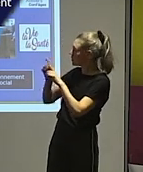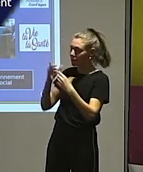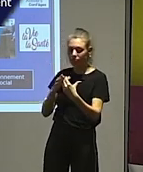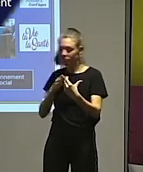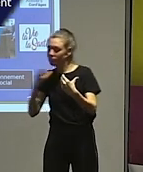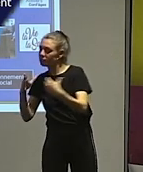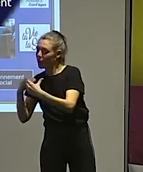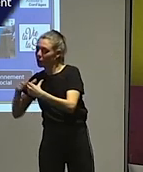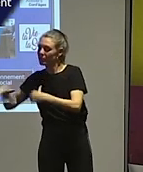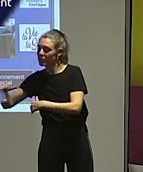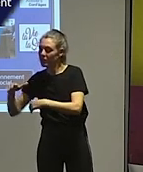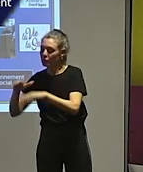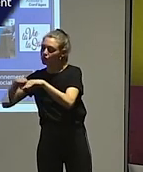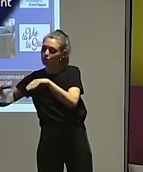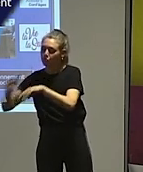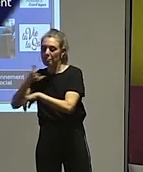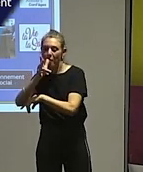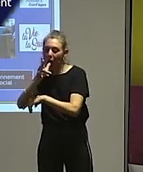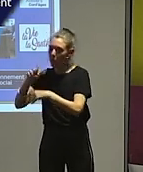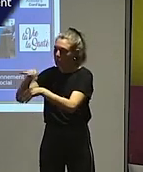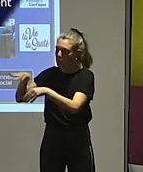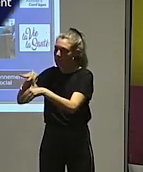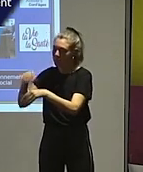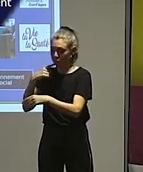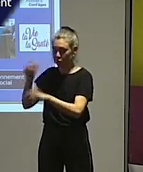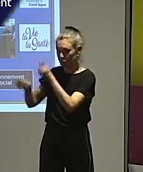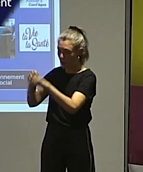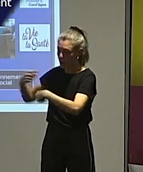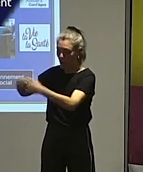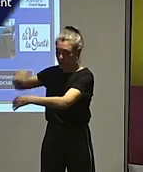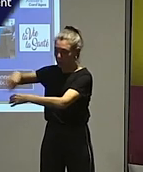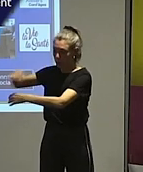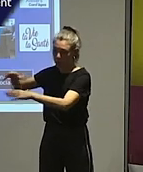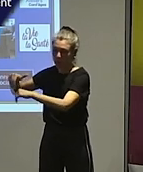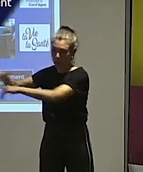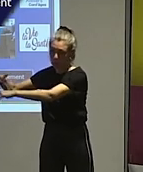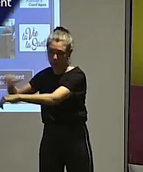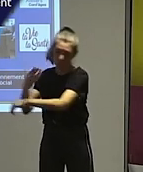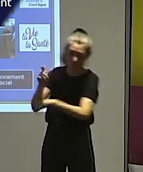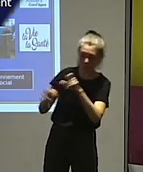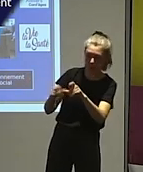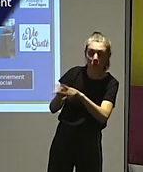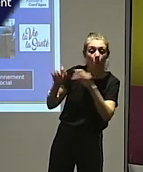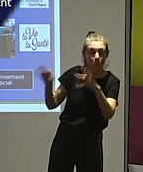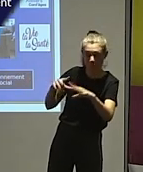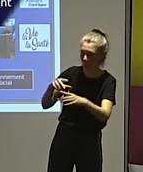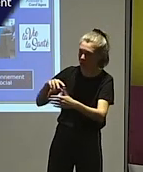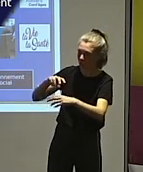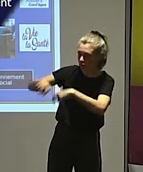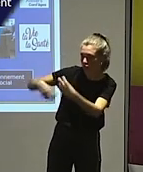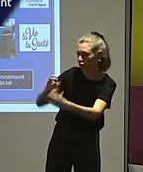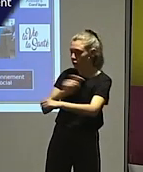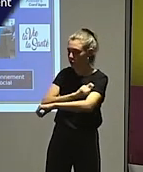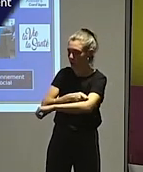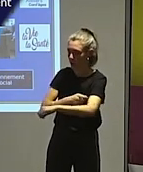cuisine, avec des personnes qui continuent de faire leurs activités pendant qu'on pratique son activité physique. Et puis il y a surtout l'environnement social. Il y a